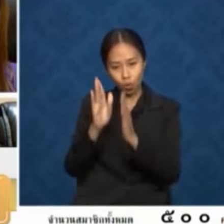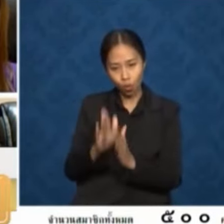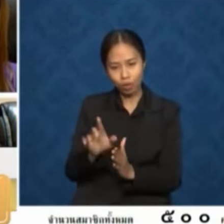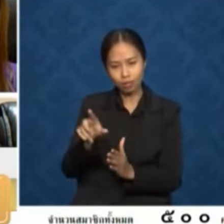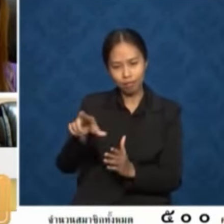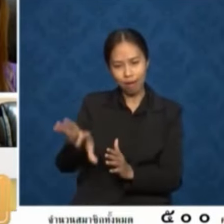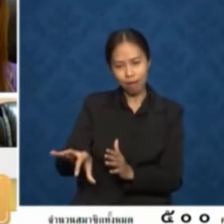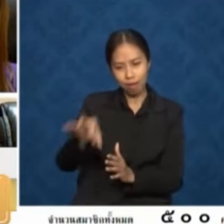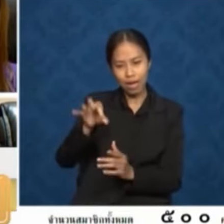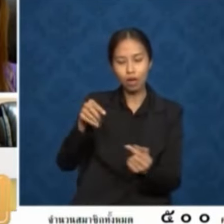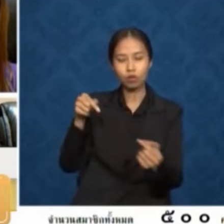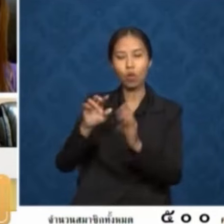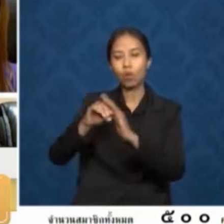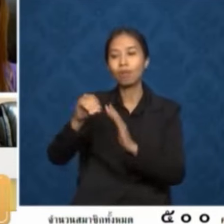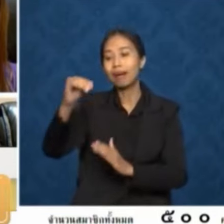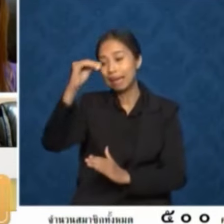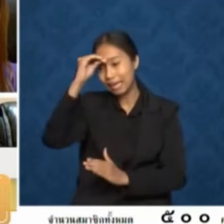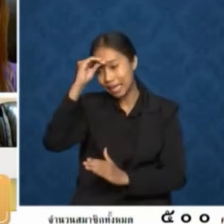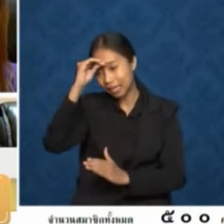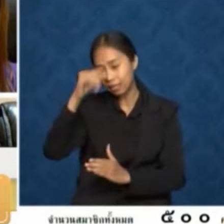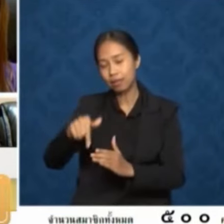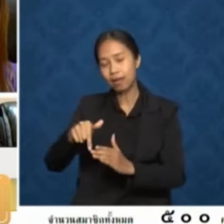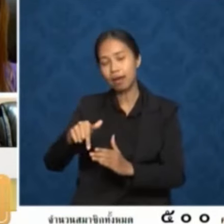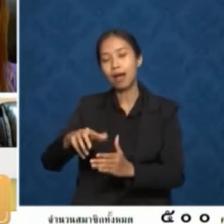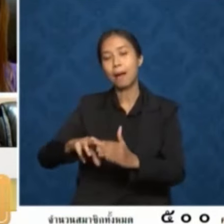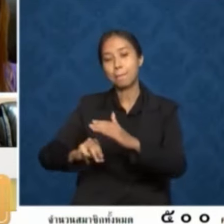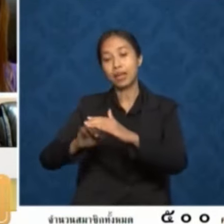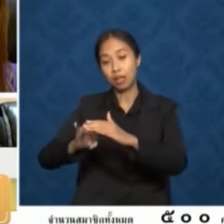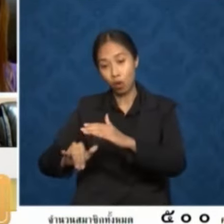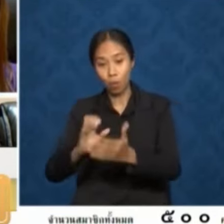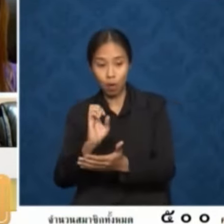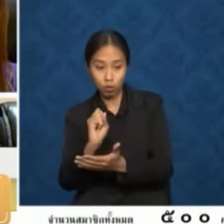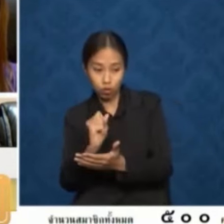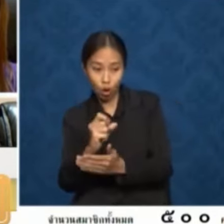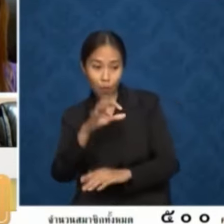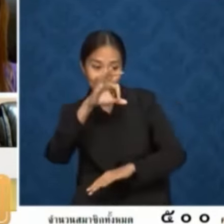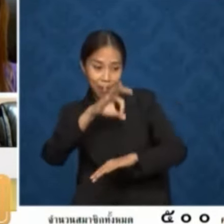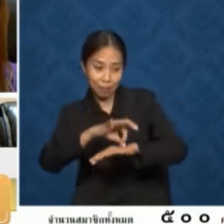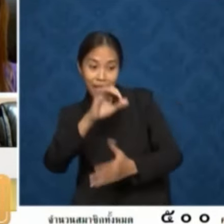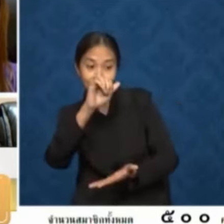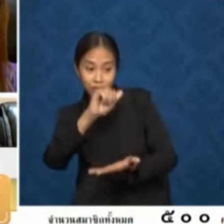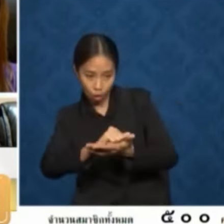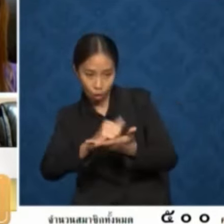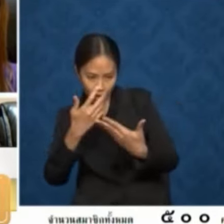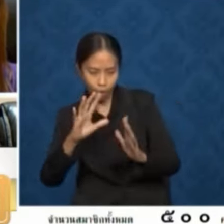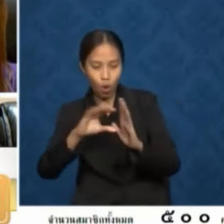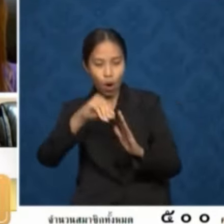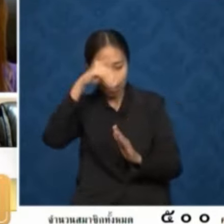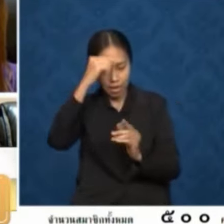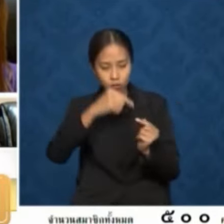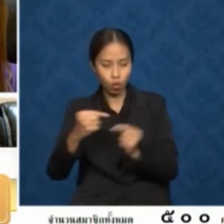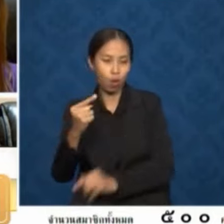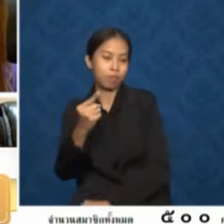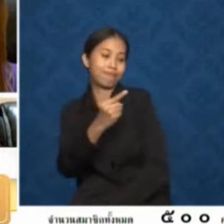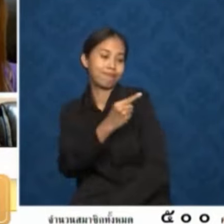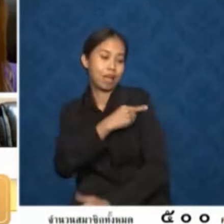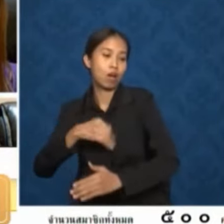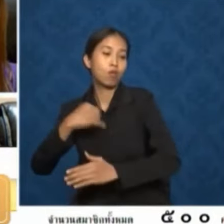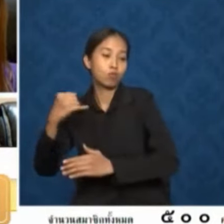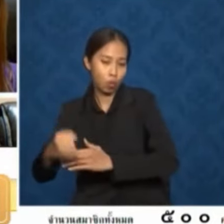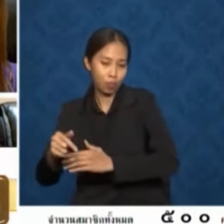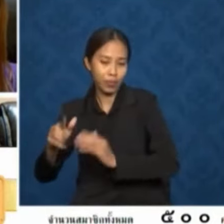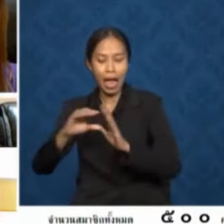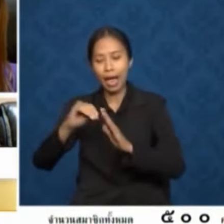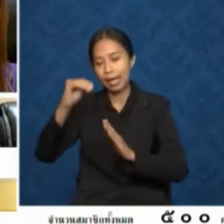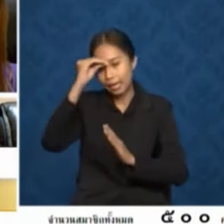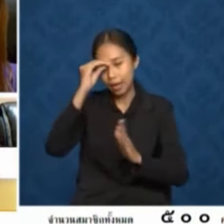ล้วตั้งแต่เรียนชั้นมัธยมนักเรียนนักศึกษาที่ได้รับการคัดเลือกจะได้เรียนแบบมี